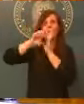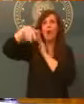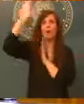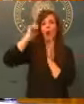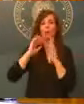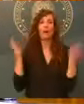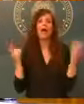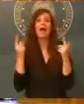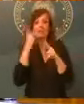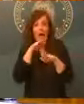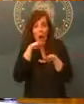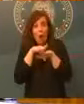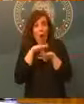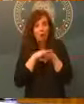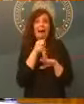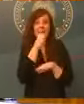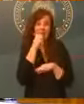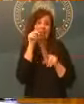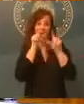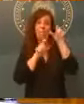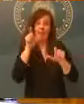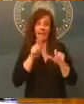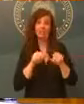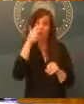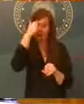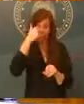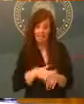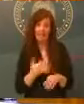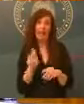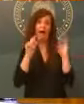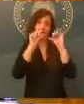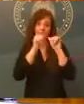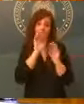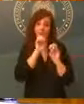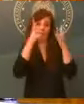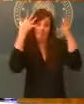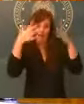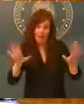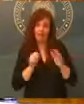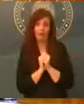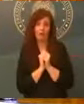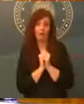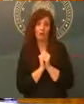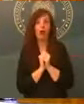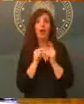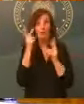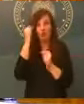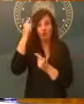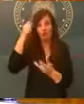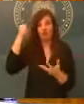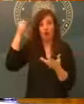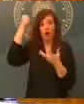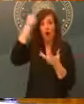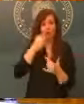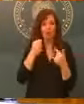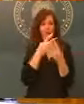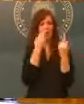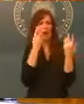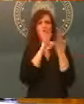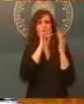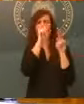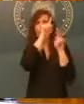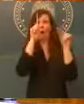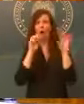personale molto molto formato e con quei soldi tantissime scuole si sono rimesse anche a nuovo